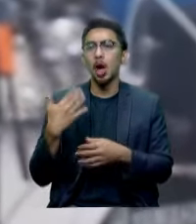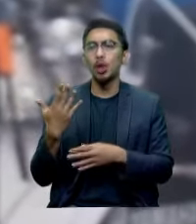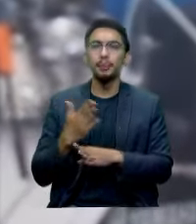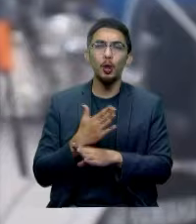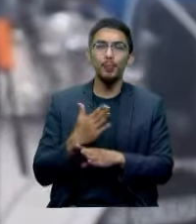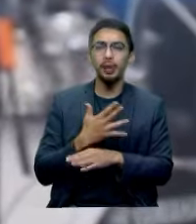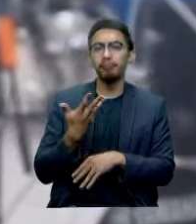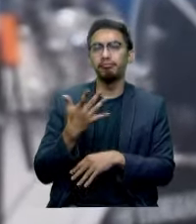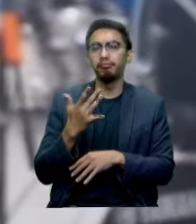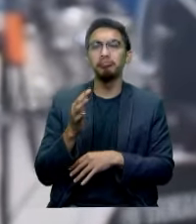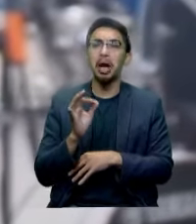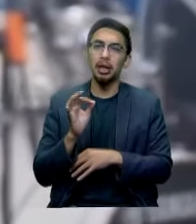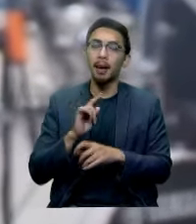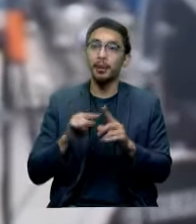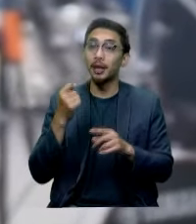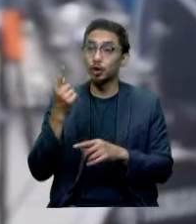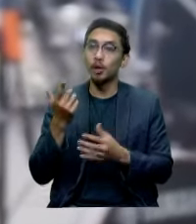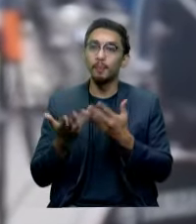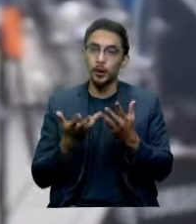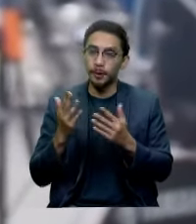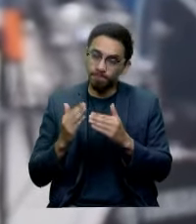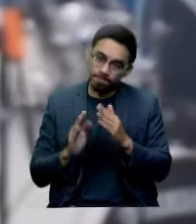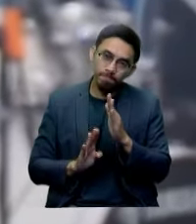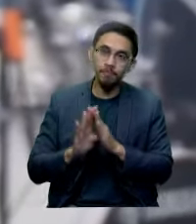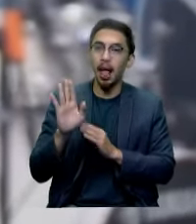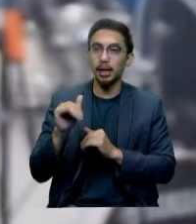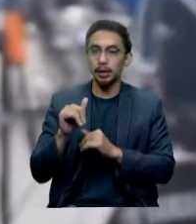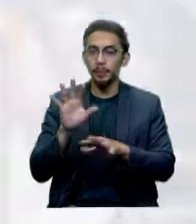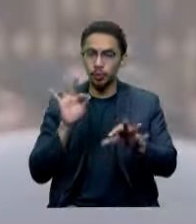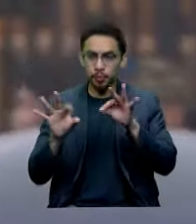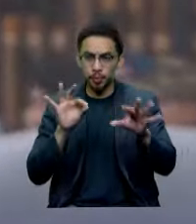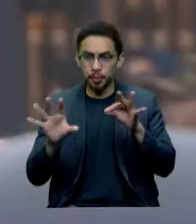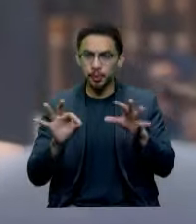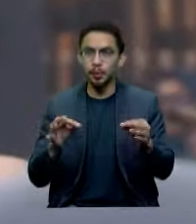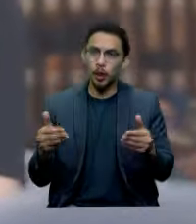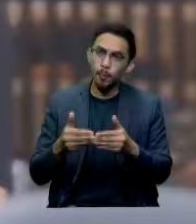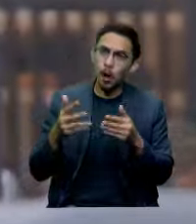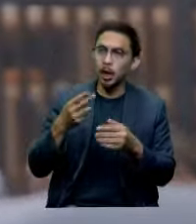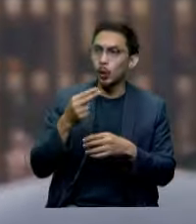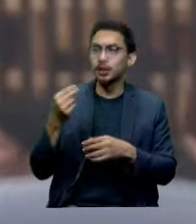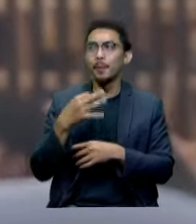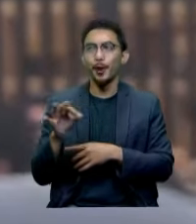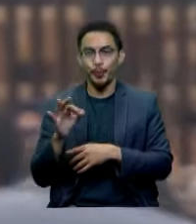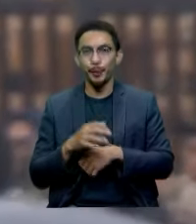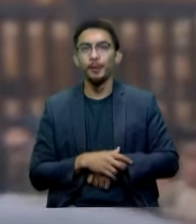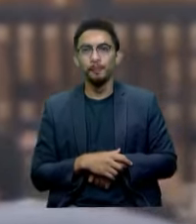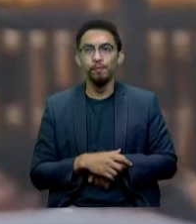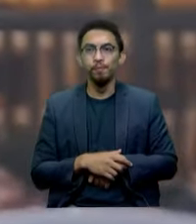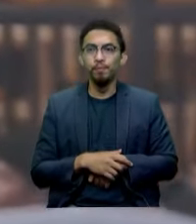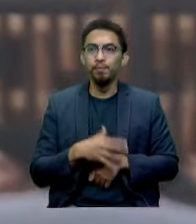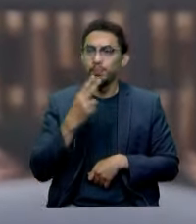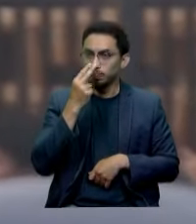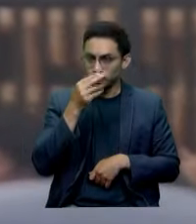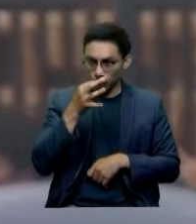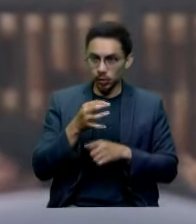Eh besok kita bisa audisi dan menemukan ee idola-idola baru Indonesia Bandung merupakan kota ke-11 dalam rangkaian audisi